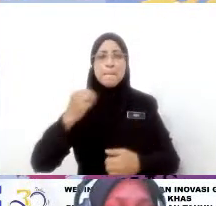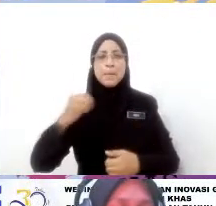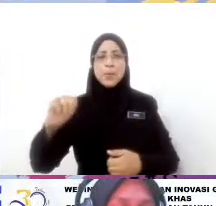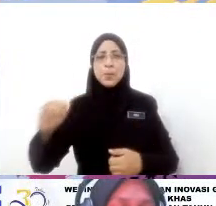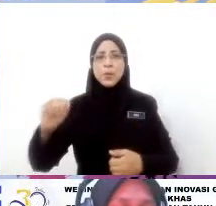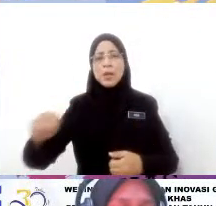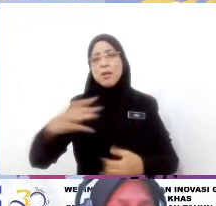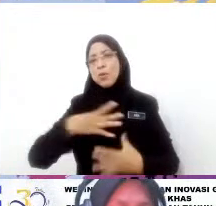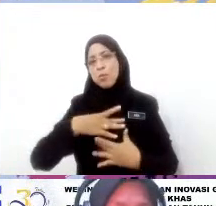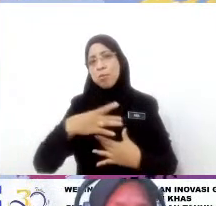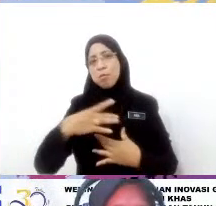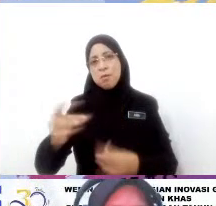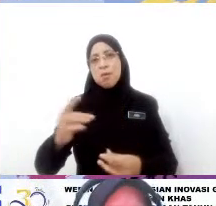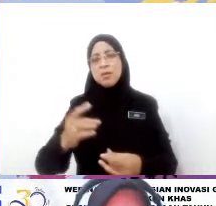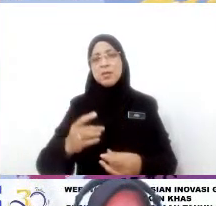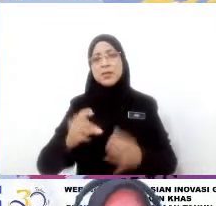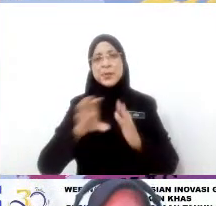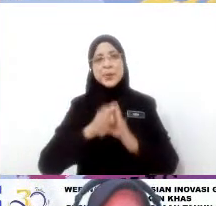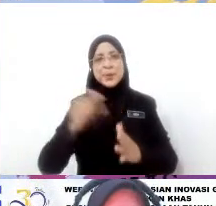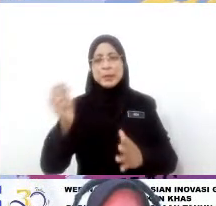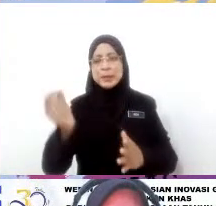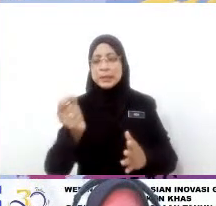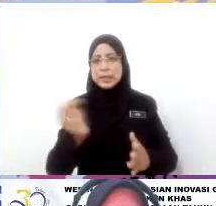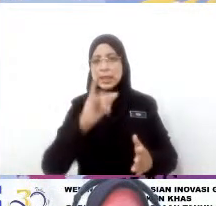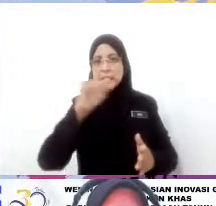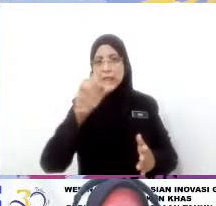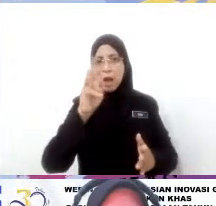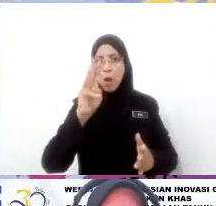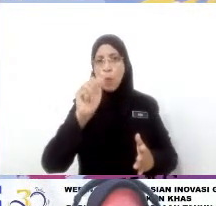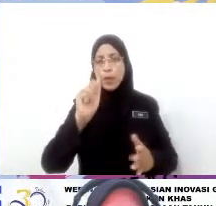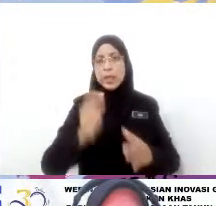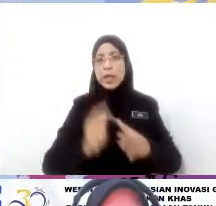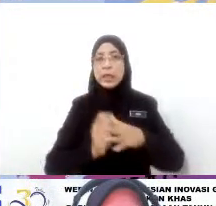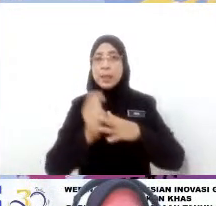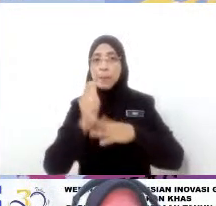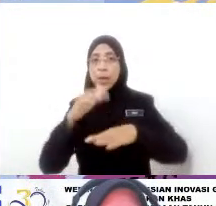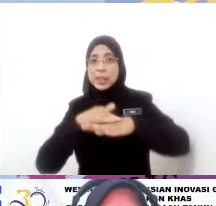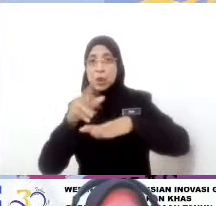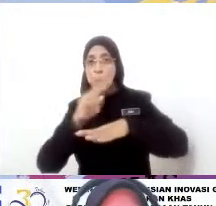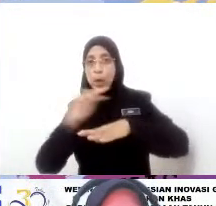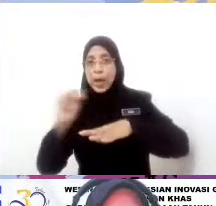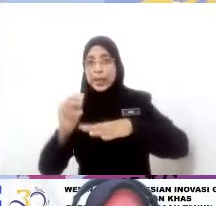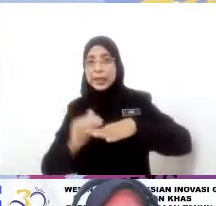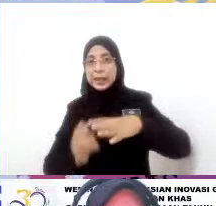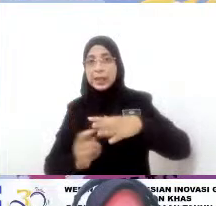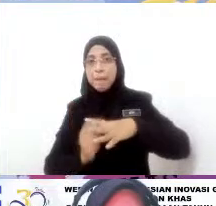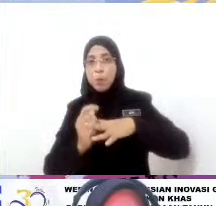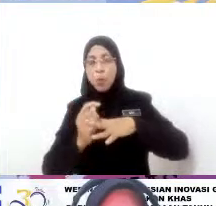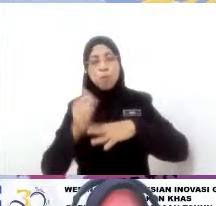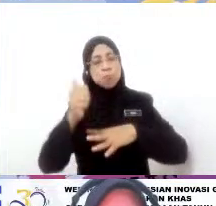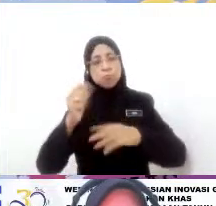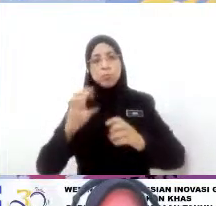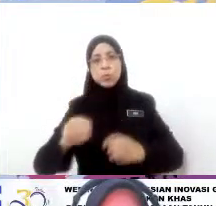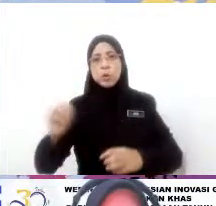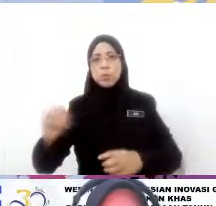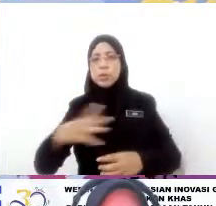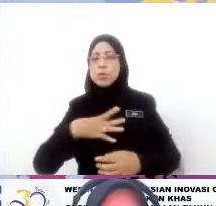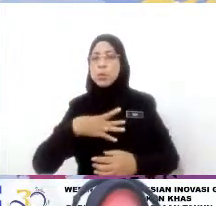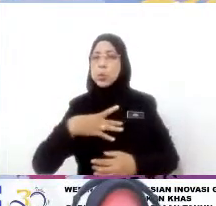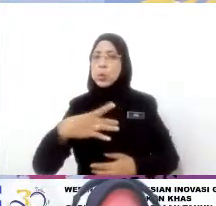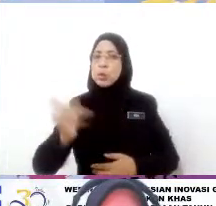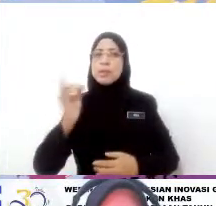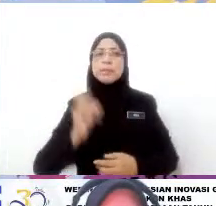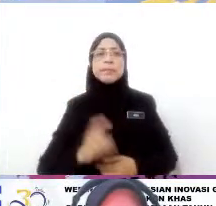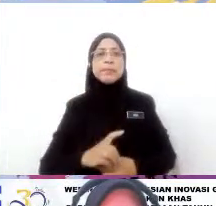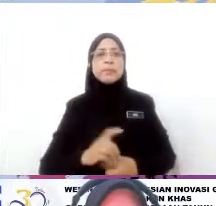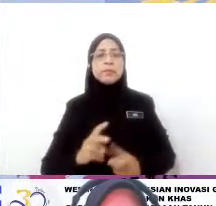macam kaligrafi tadi kan, yang Cikgu Karim buat simen tu, jadi itu pun memang sangat lah kemahiran budak tu.